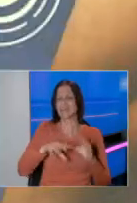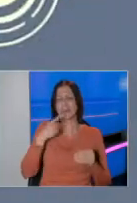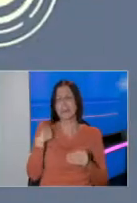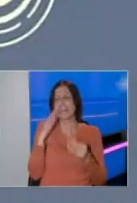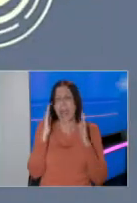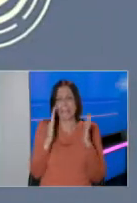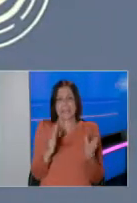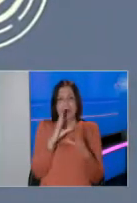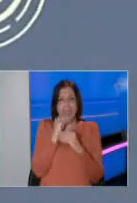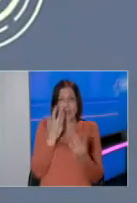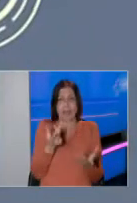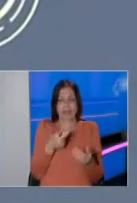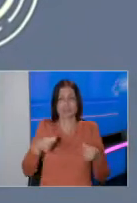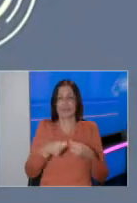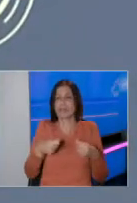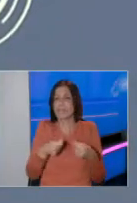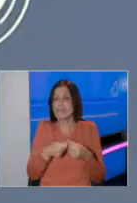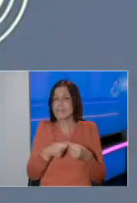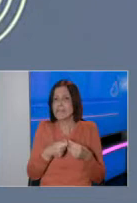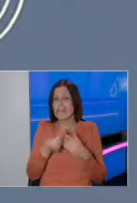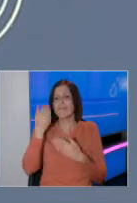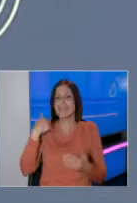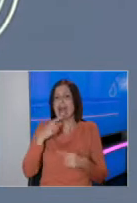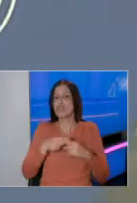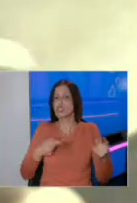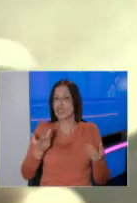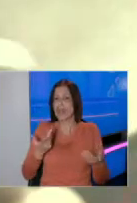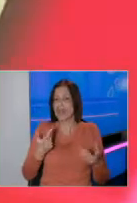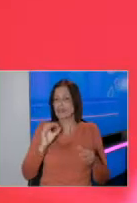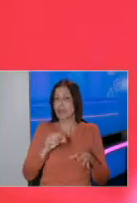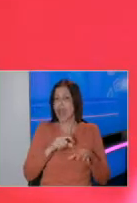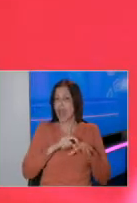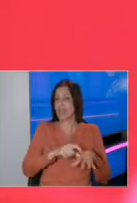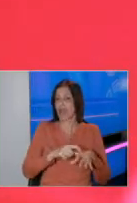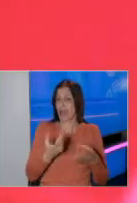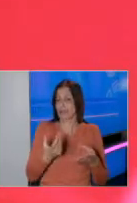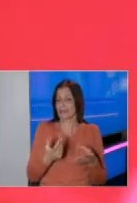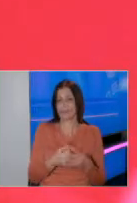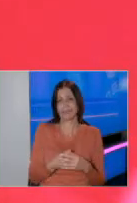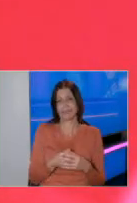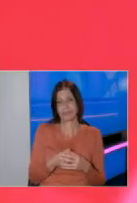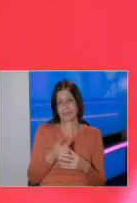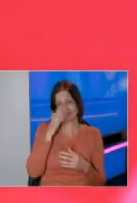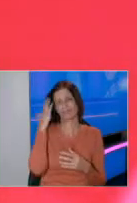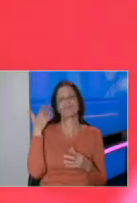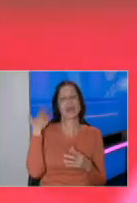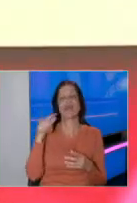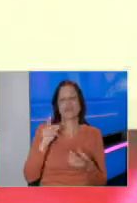שמדובר בשותפים עד לפני חצי שנה להנהגה? אפילו היה שם, אתם יודעים,